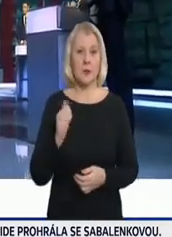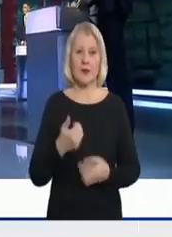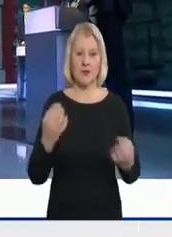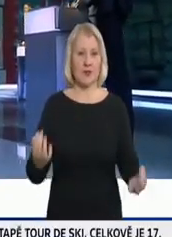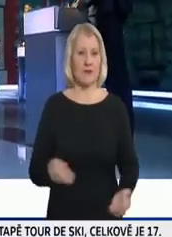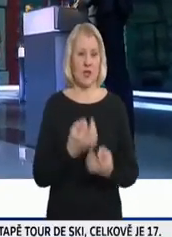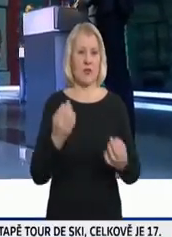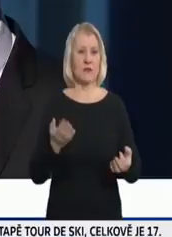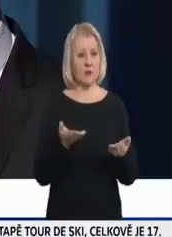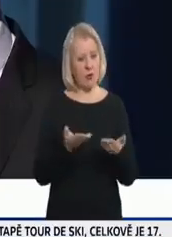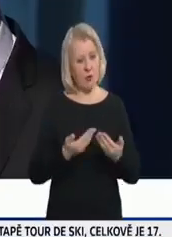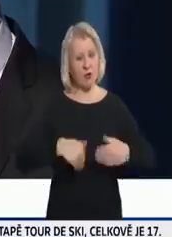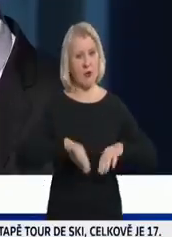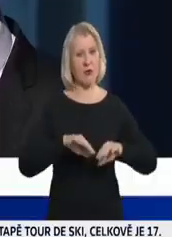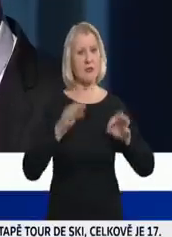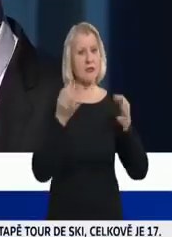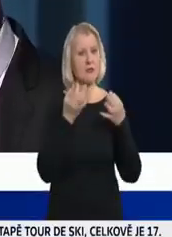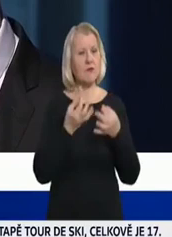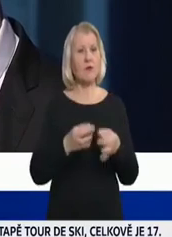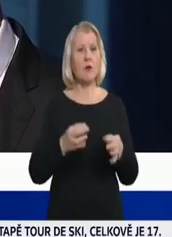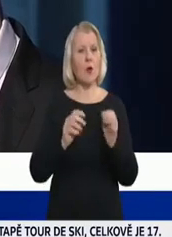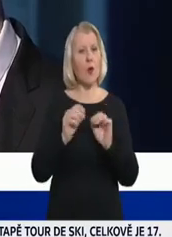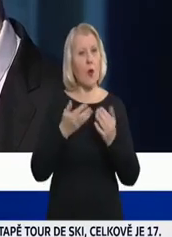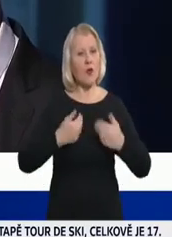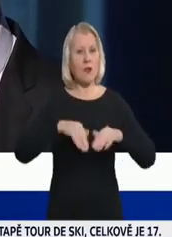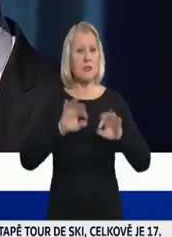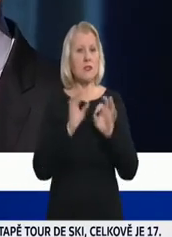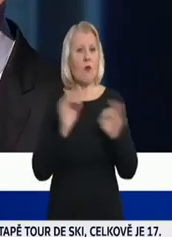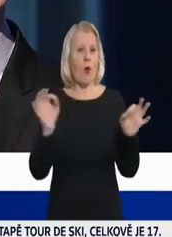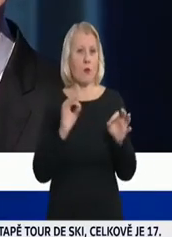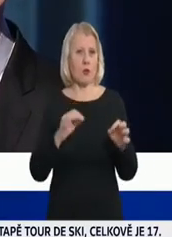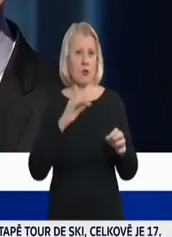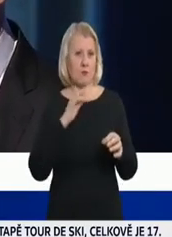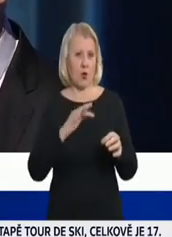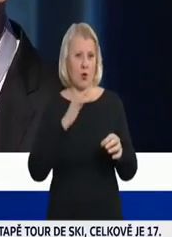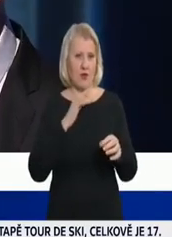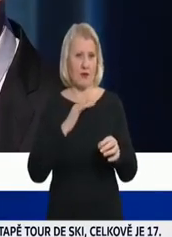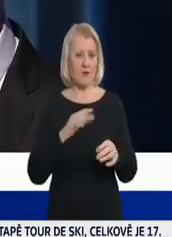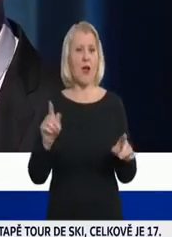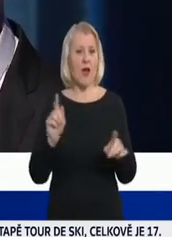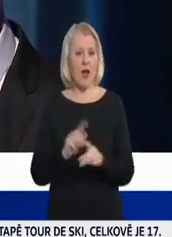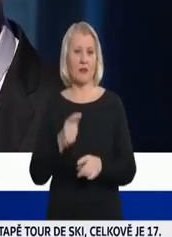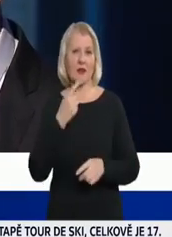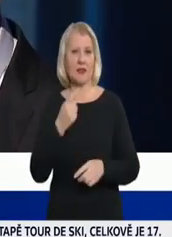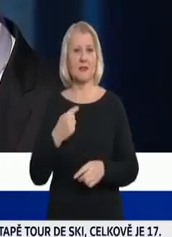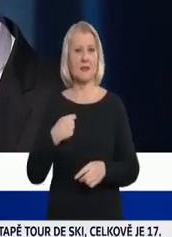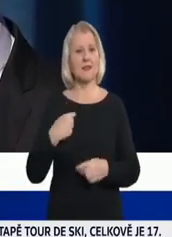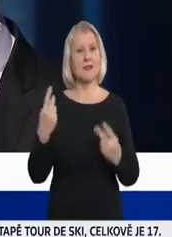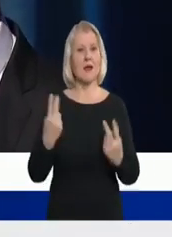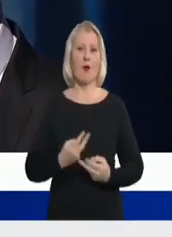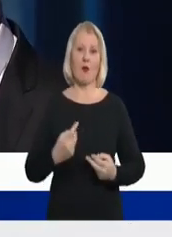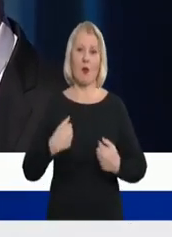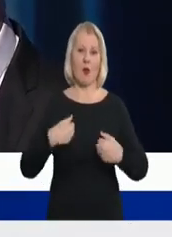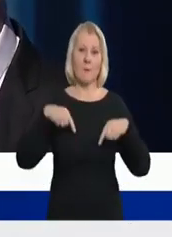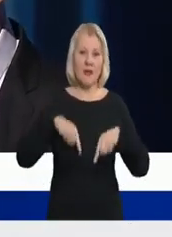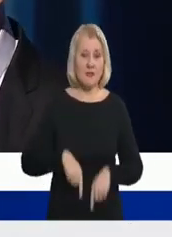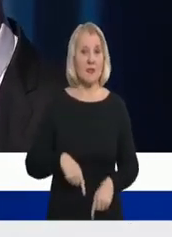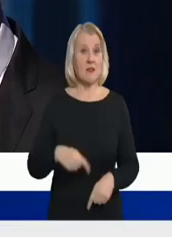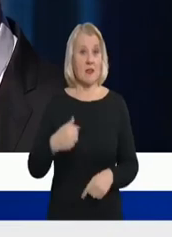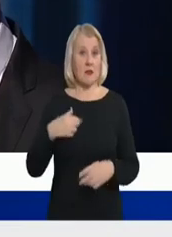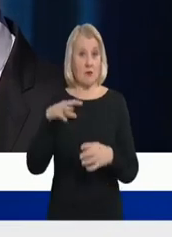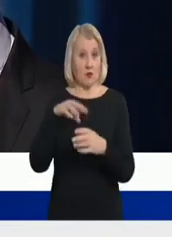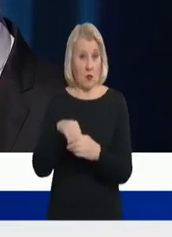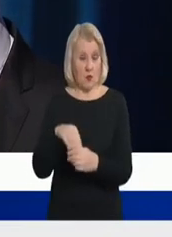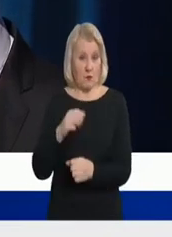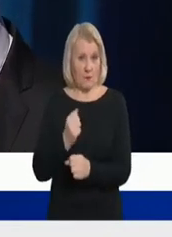svobody projevu. A chtěl bych se zapsat do historie jako prezident, který i ve své